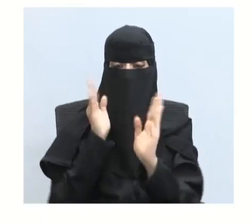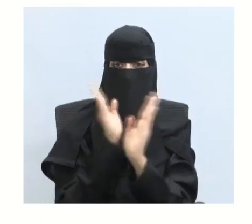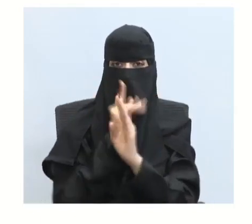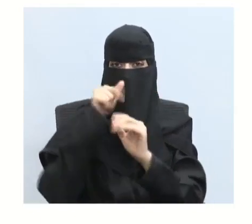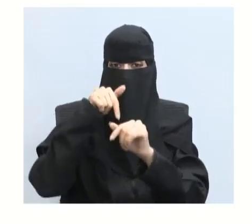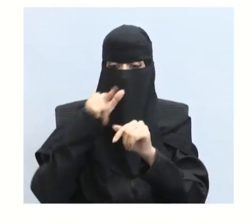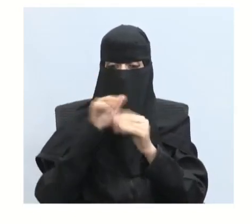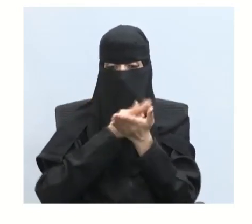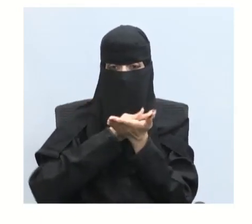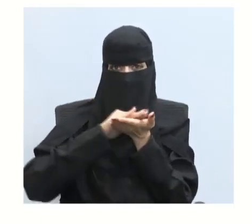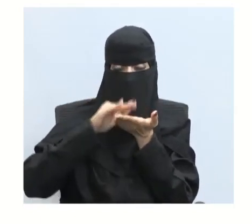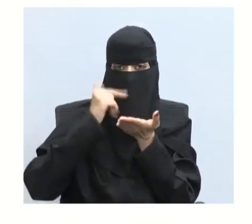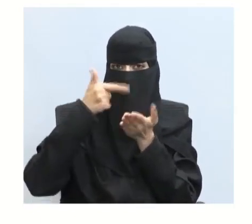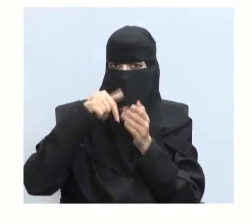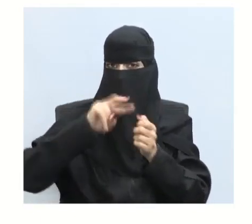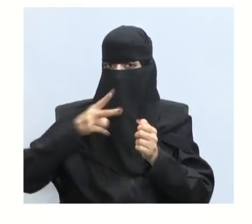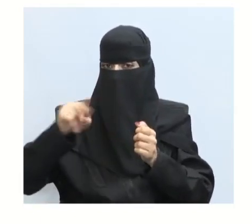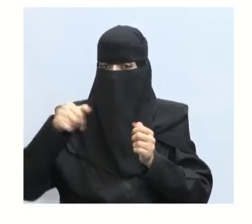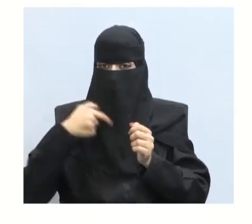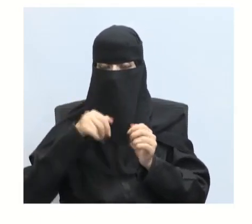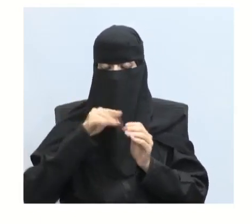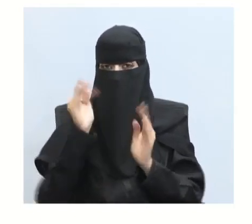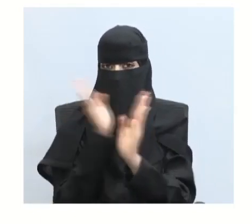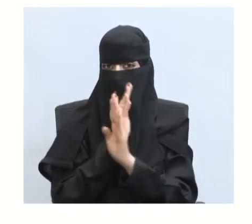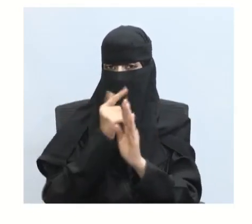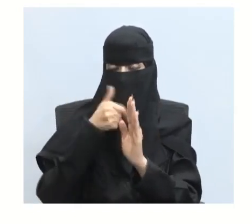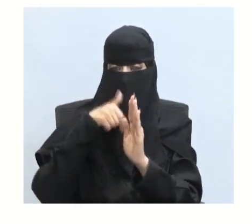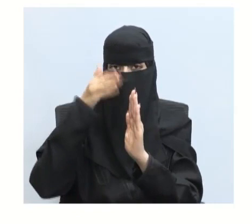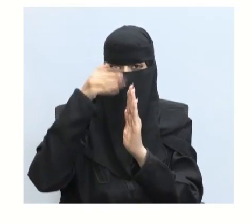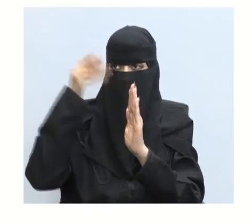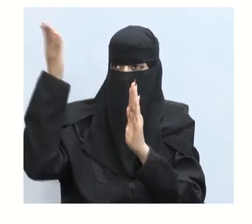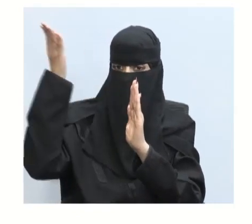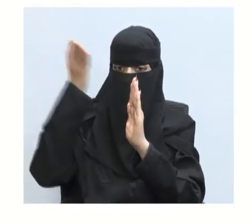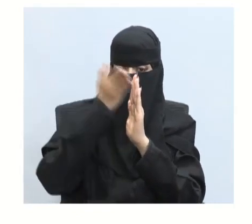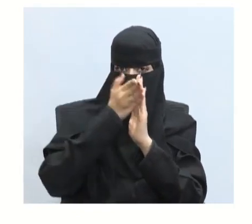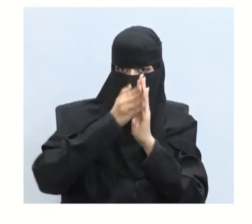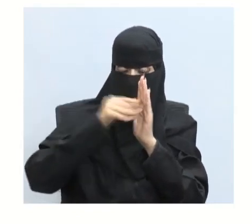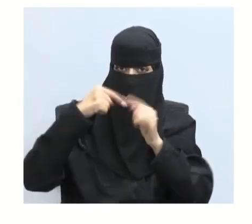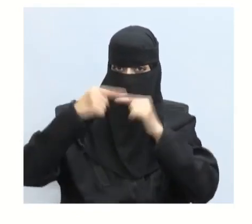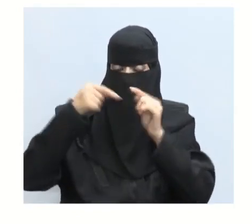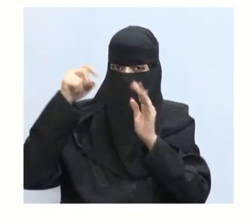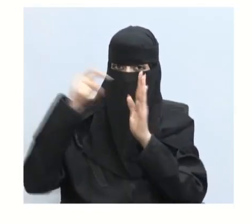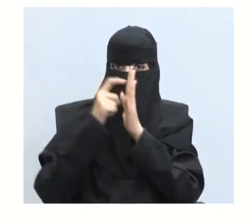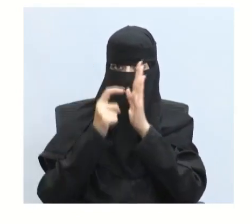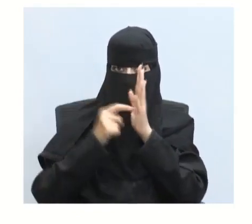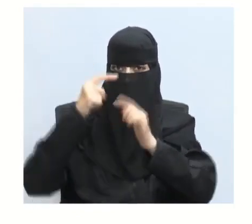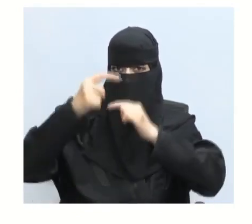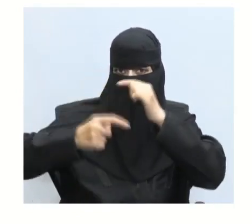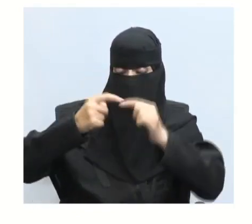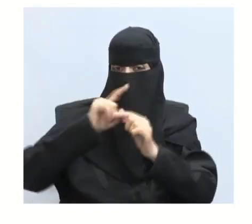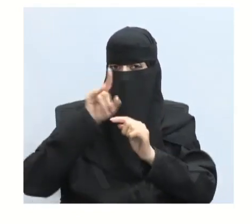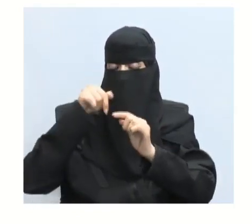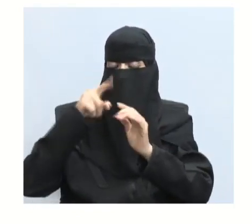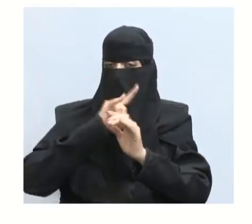في المرايا المستويه ما انواع الانعكاس نعم احسنت انعكاس منتظم وانعكاس غير